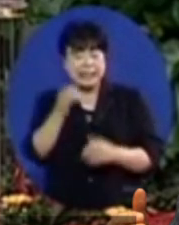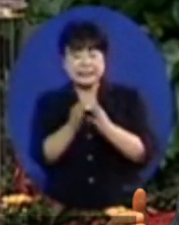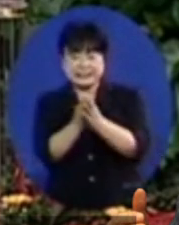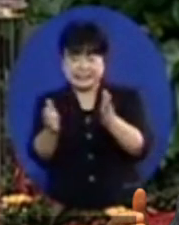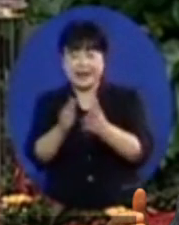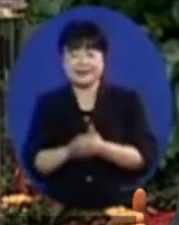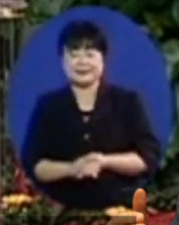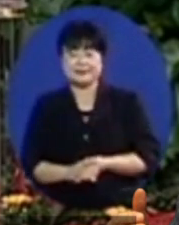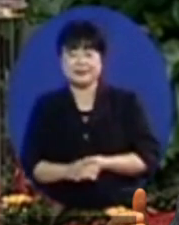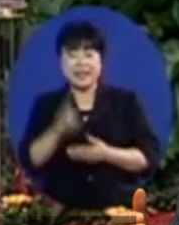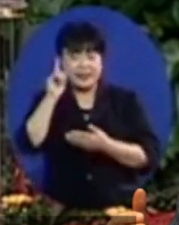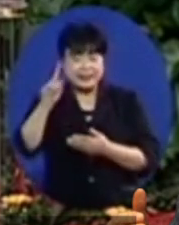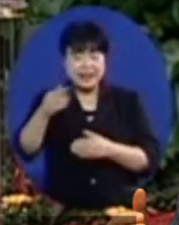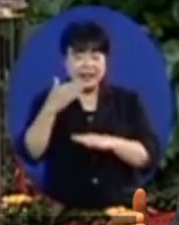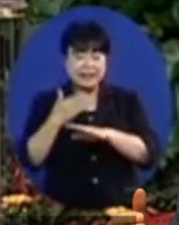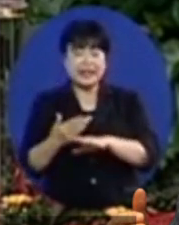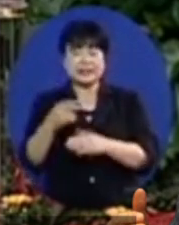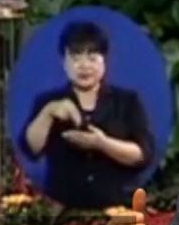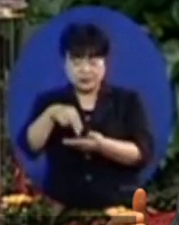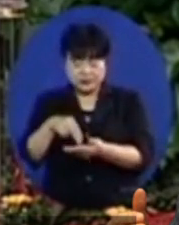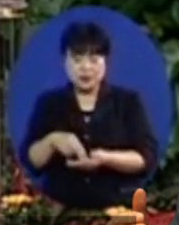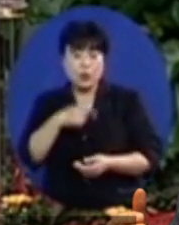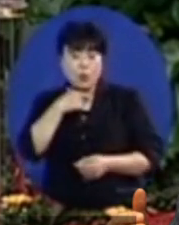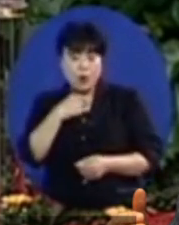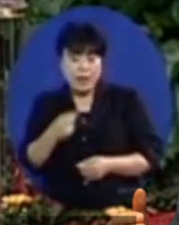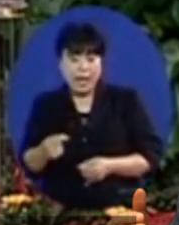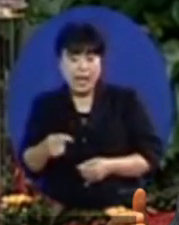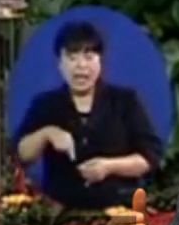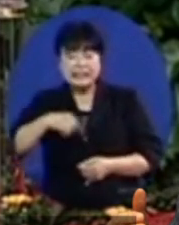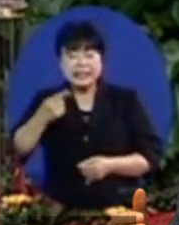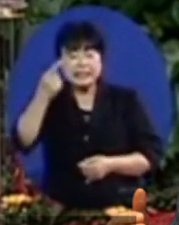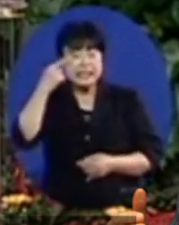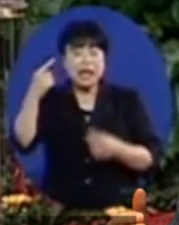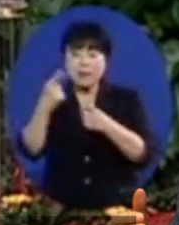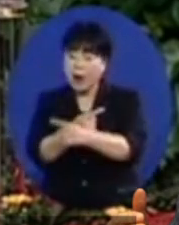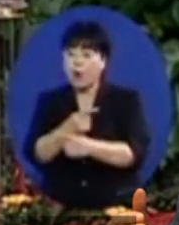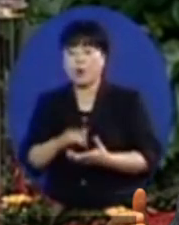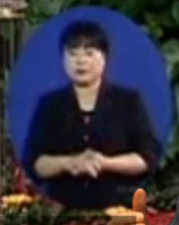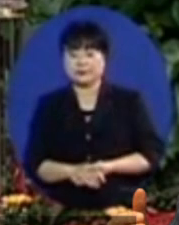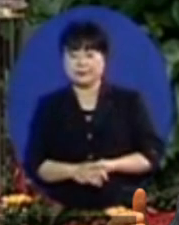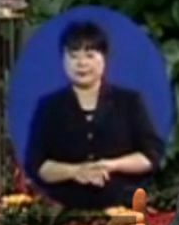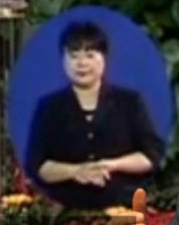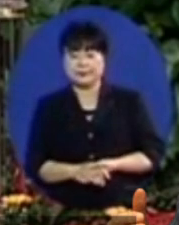것이다. 내일 다른 위치에 있고자 한다면 자신의 생각을 바꾸라.